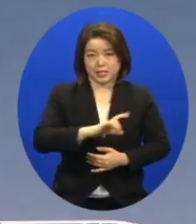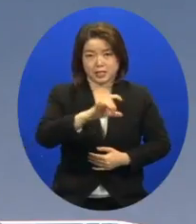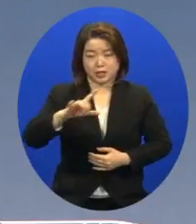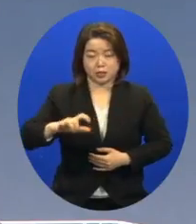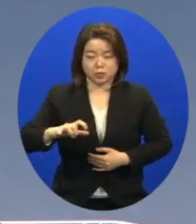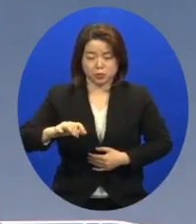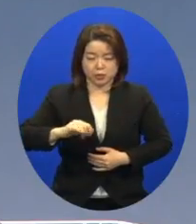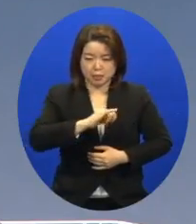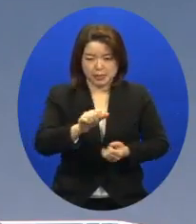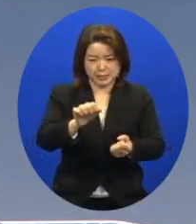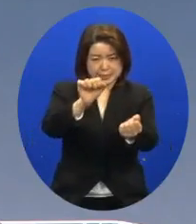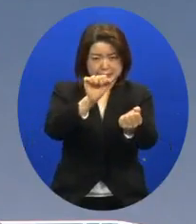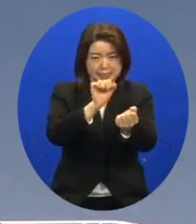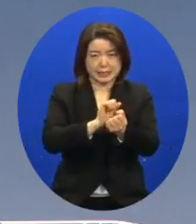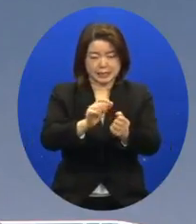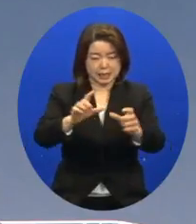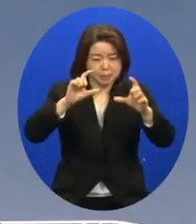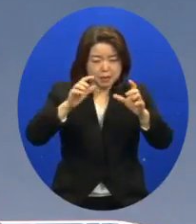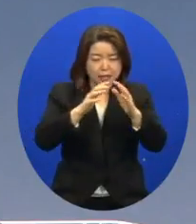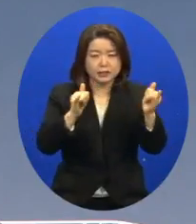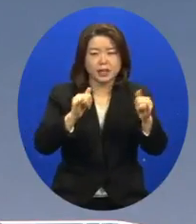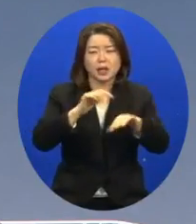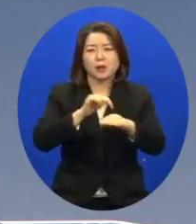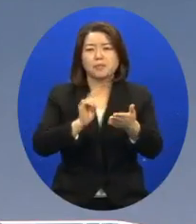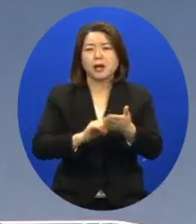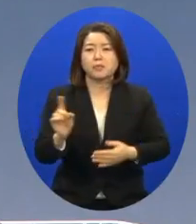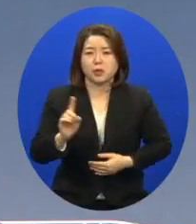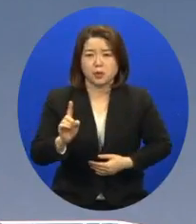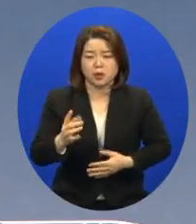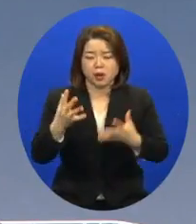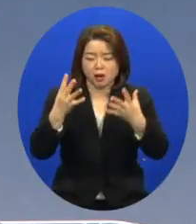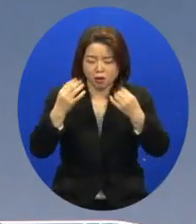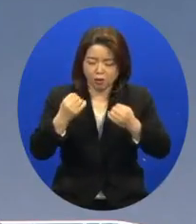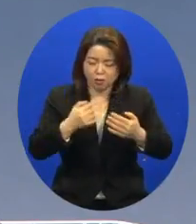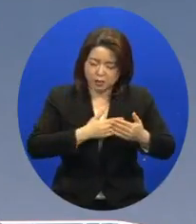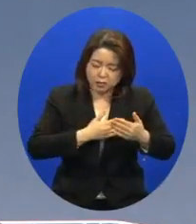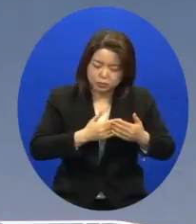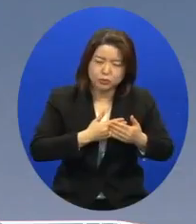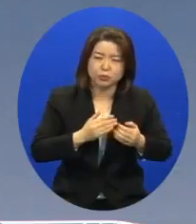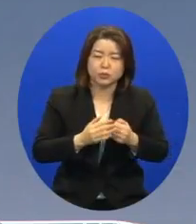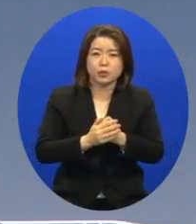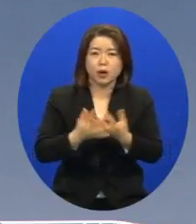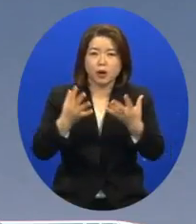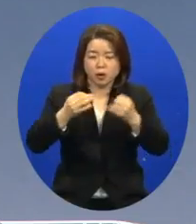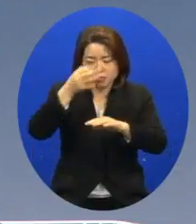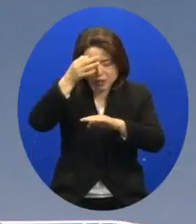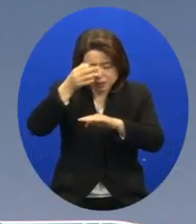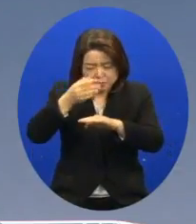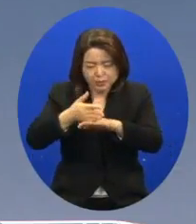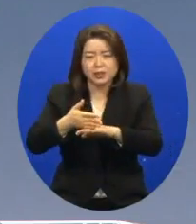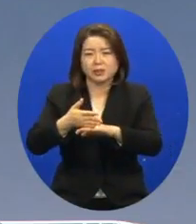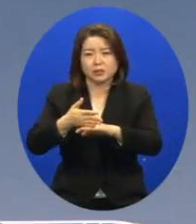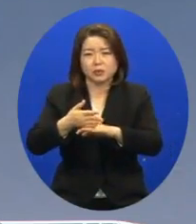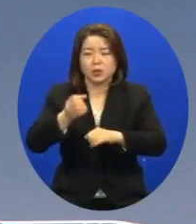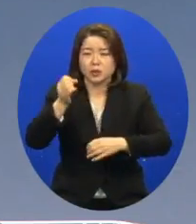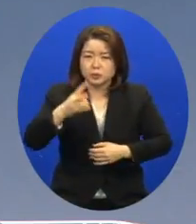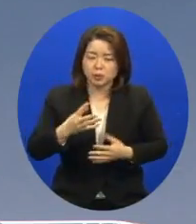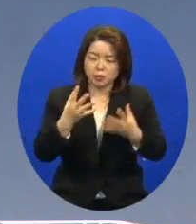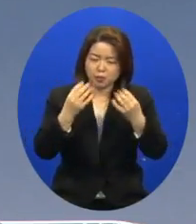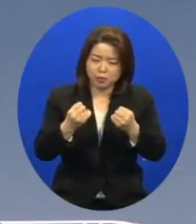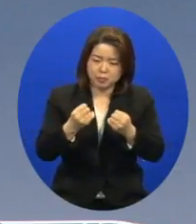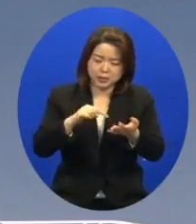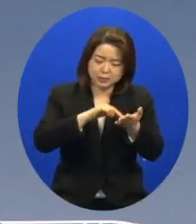감염된 사람의 심정이 어떻겠습니까 얼마나 두렵고 또 얼마나 미안하고 또 얼마나